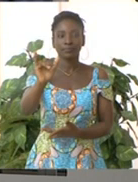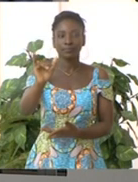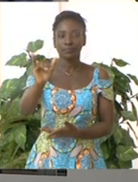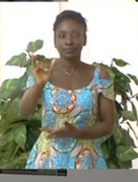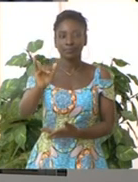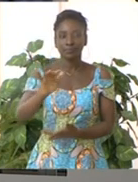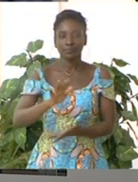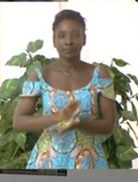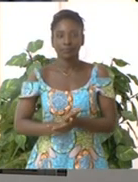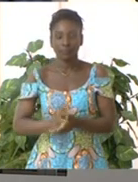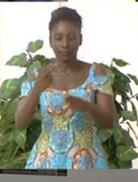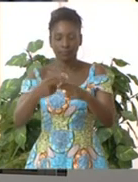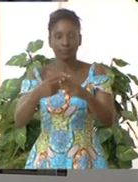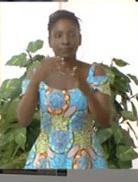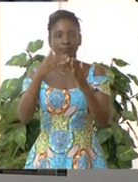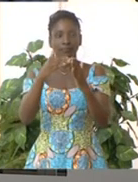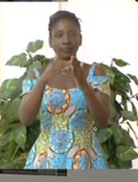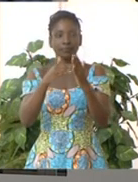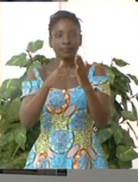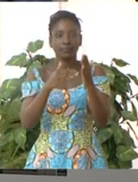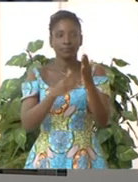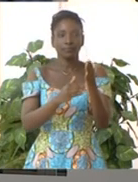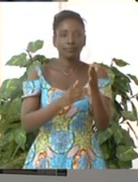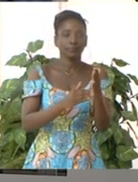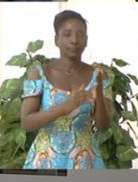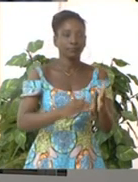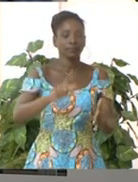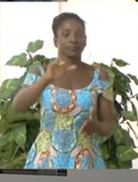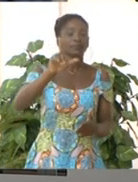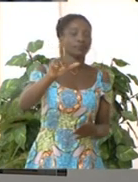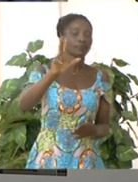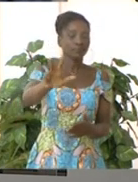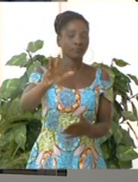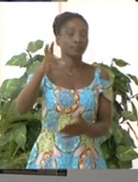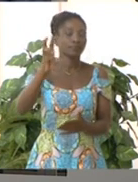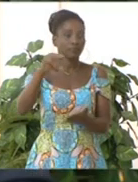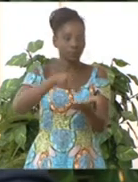s inscrit 36 1199